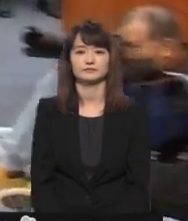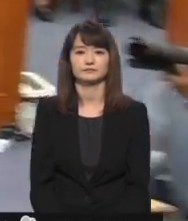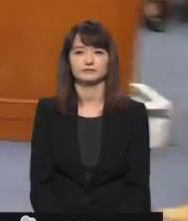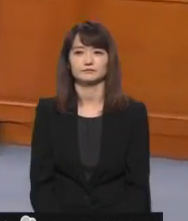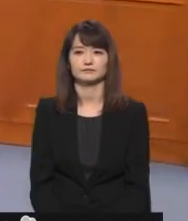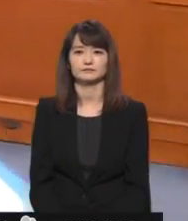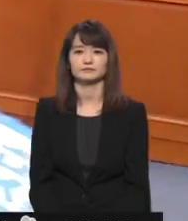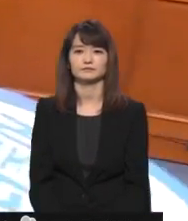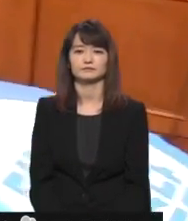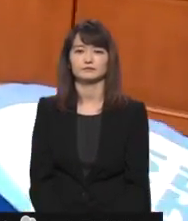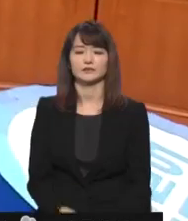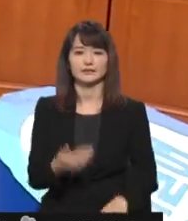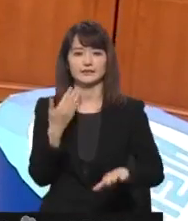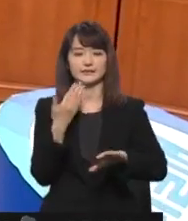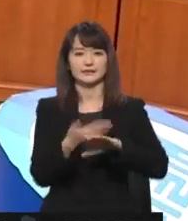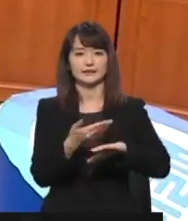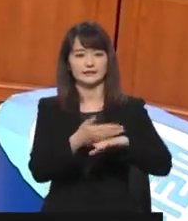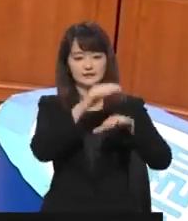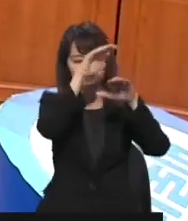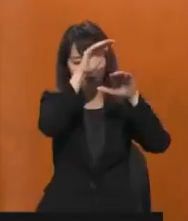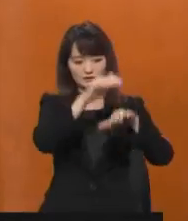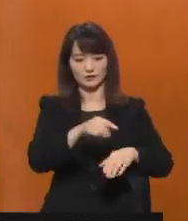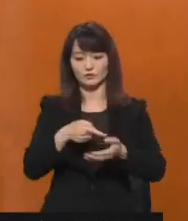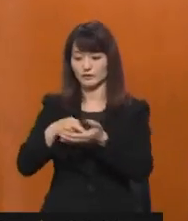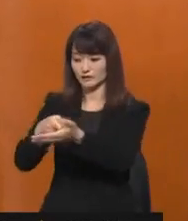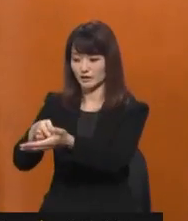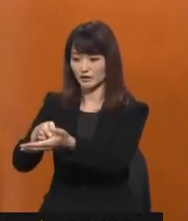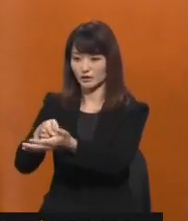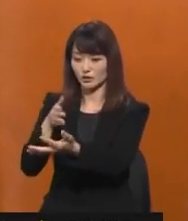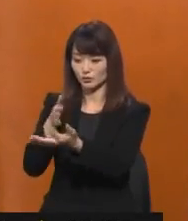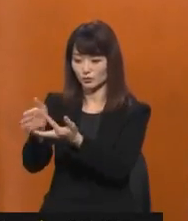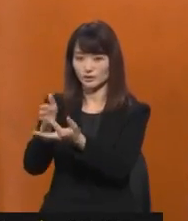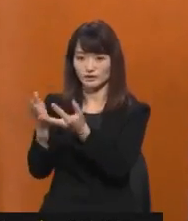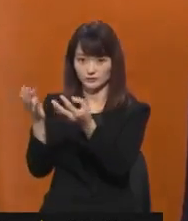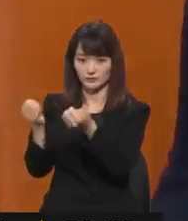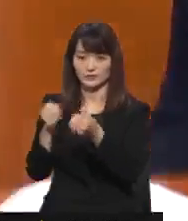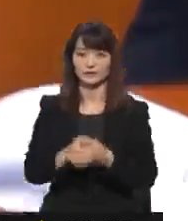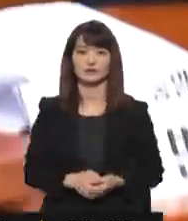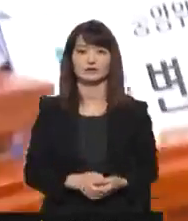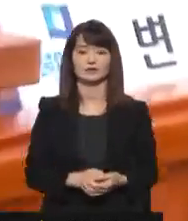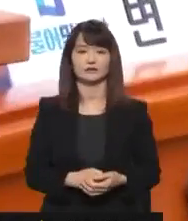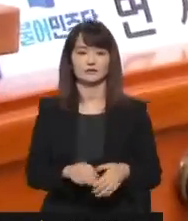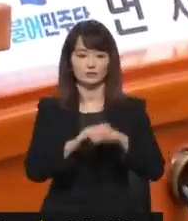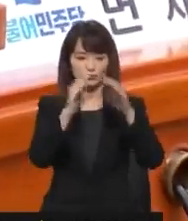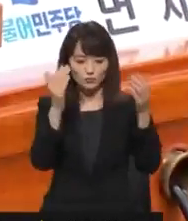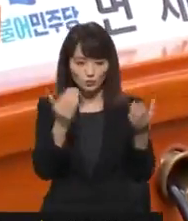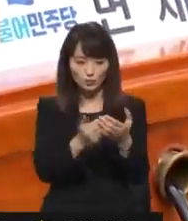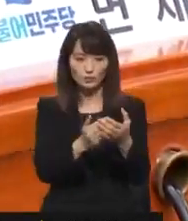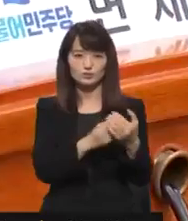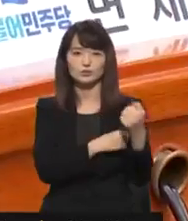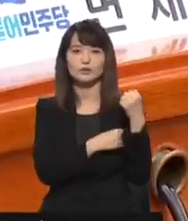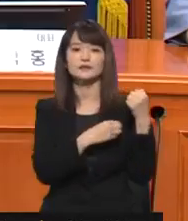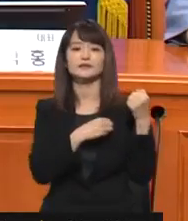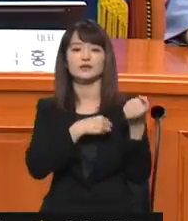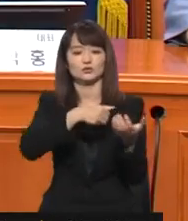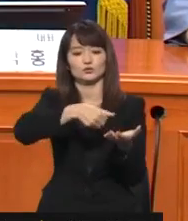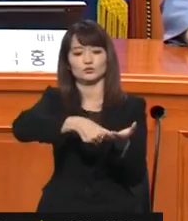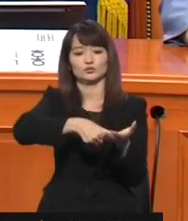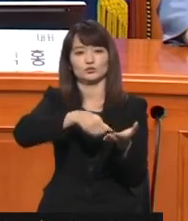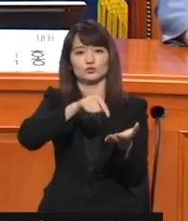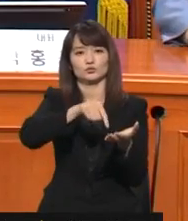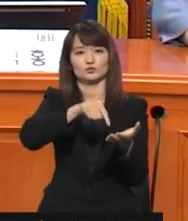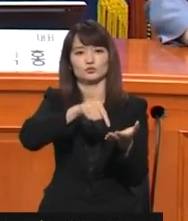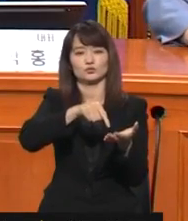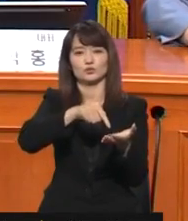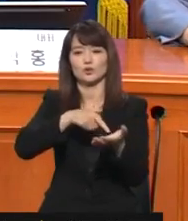많이 통 말 됐습니다 그런 과정에서 어 사실 이전 당원 투표 걸리던 전원 투표에 대한 부분이 통화